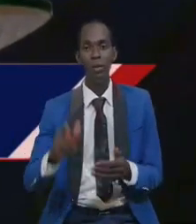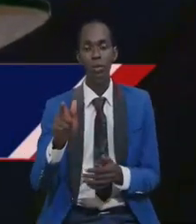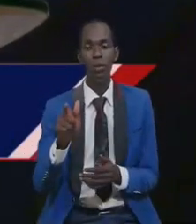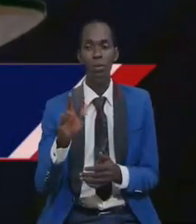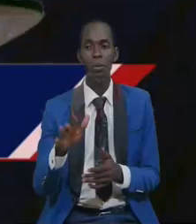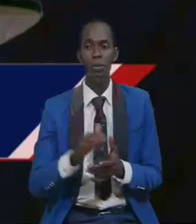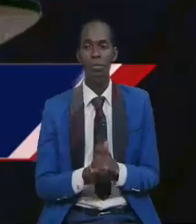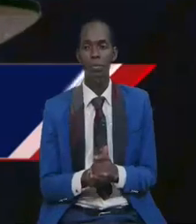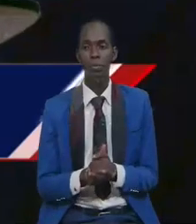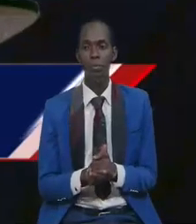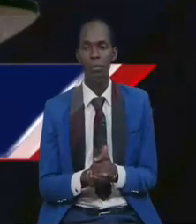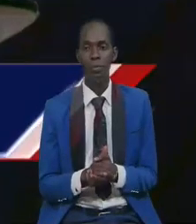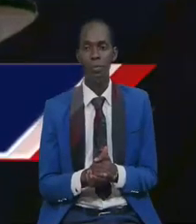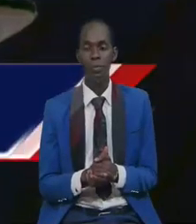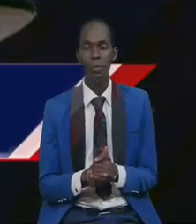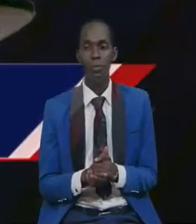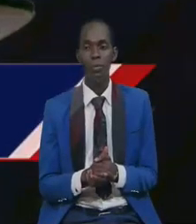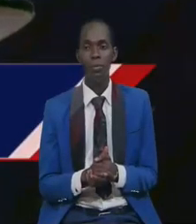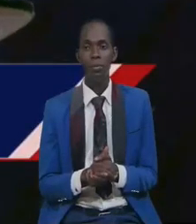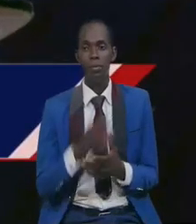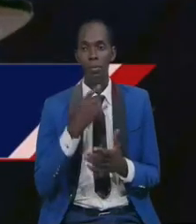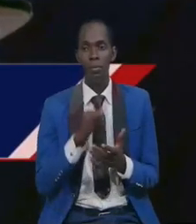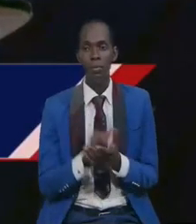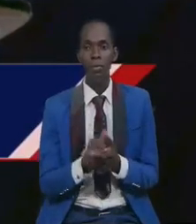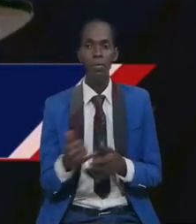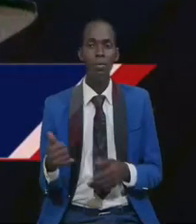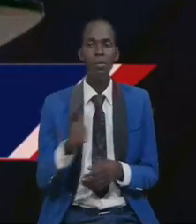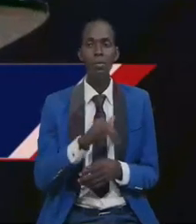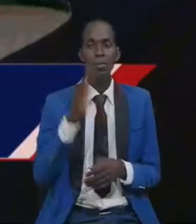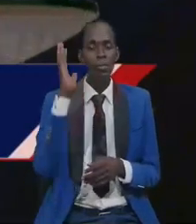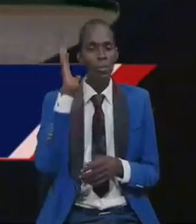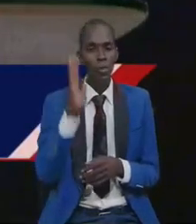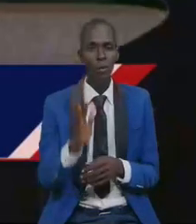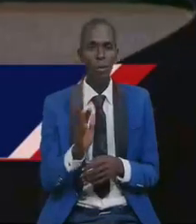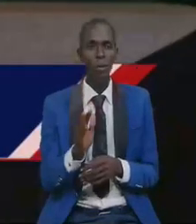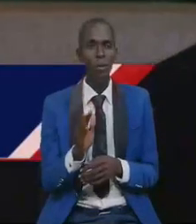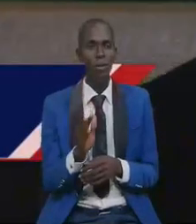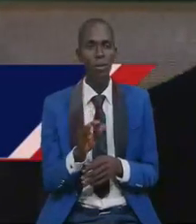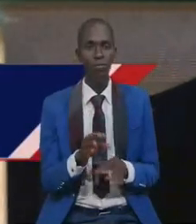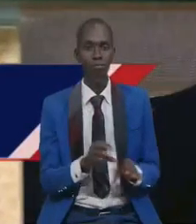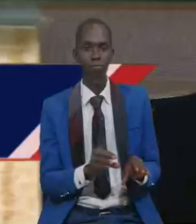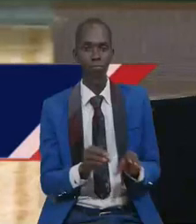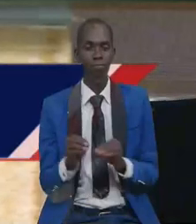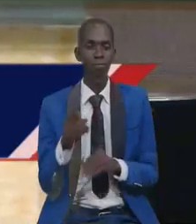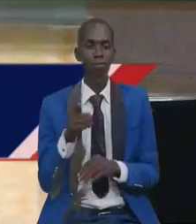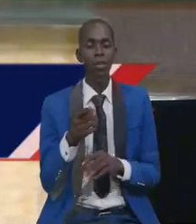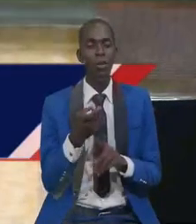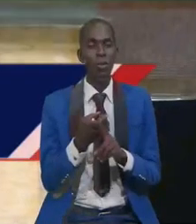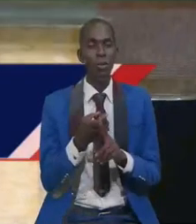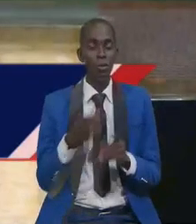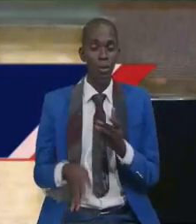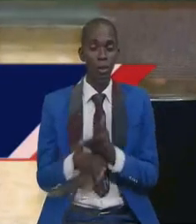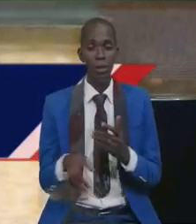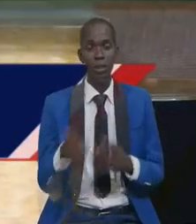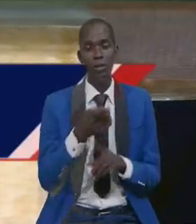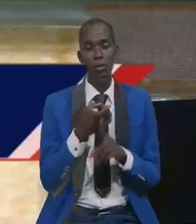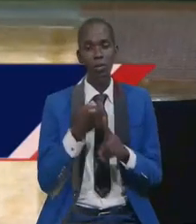On te chassera du milieu des hommes, ça c'est Nebuchadnezzar, on te chassera du milieu des